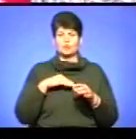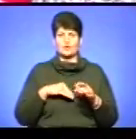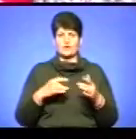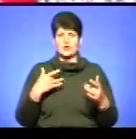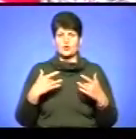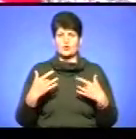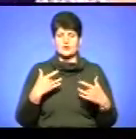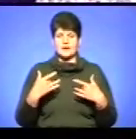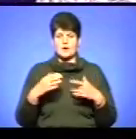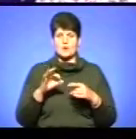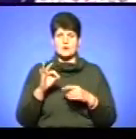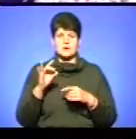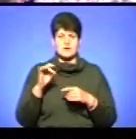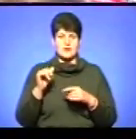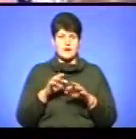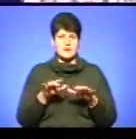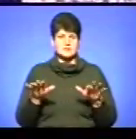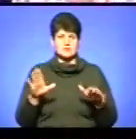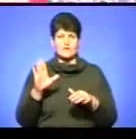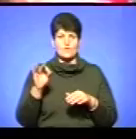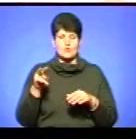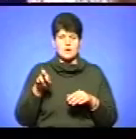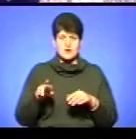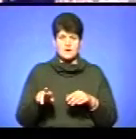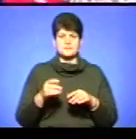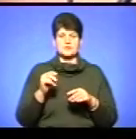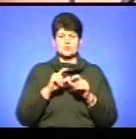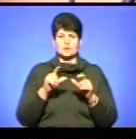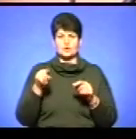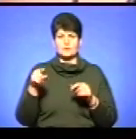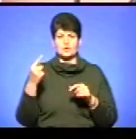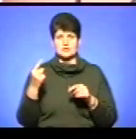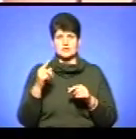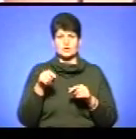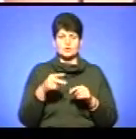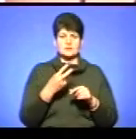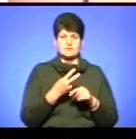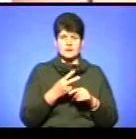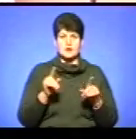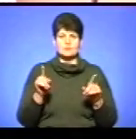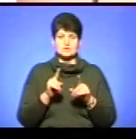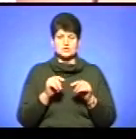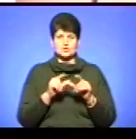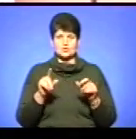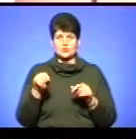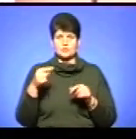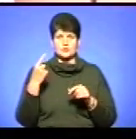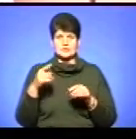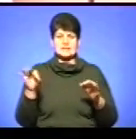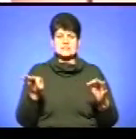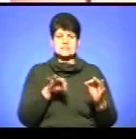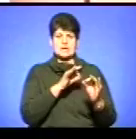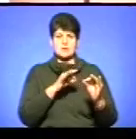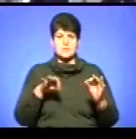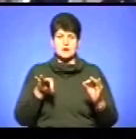«Волі», творчі колективи тернопільських музичних шкіл номер 1 та номер 2, зокрема викладач музичної школи номер 1 скрипалька